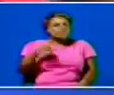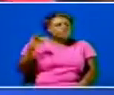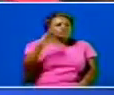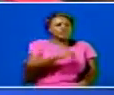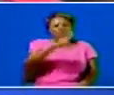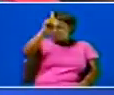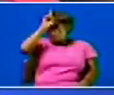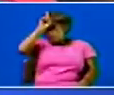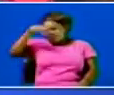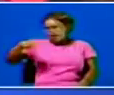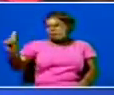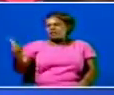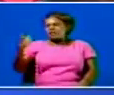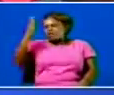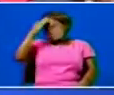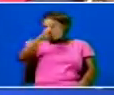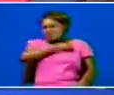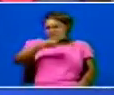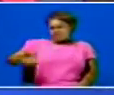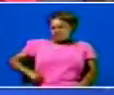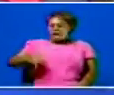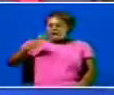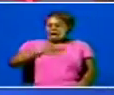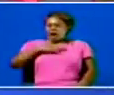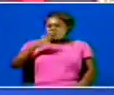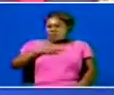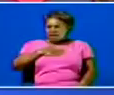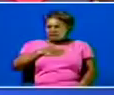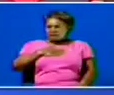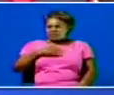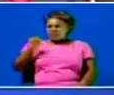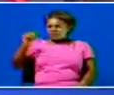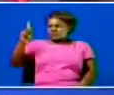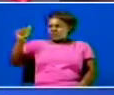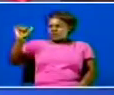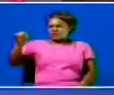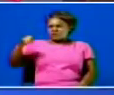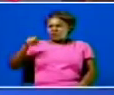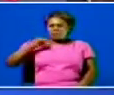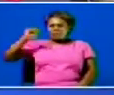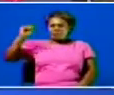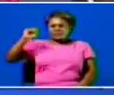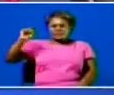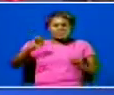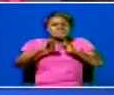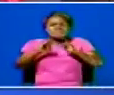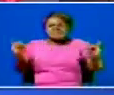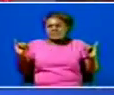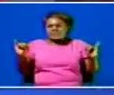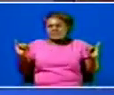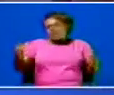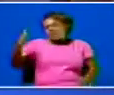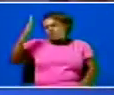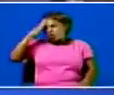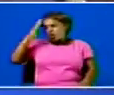Sisi hapa Nairobi, tunajua seneta wetu ni nani? Super seneta Sakaja. Mtu ambaye anacheza siasa sa? Tunajua